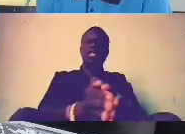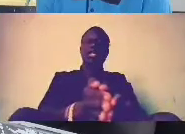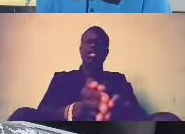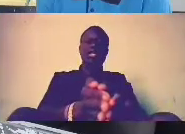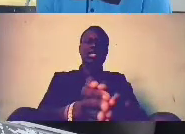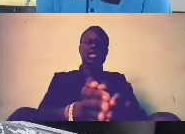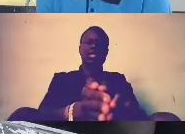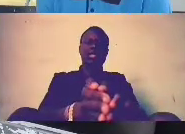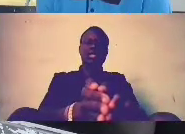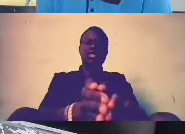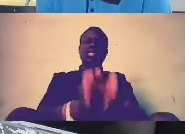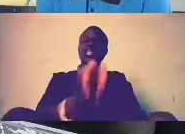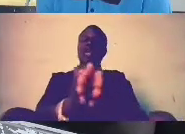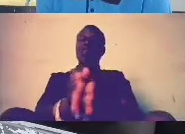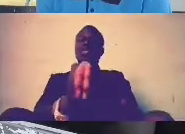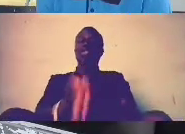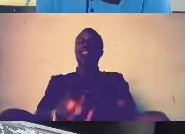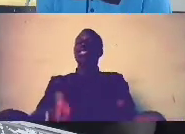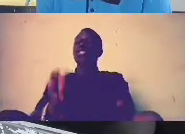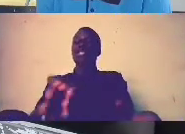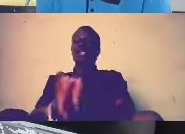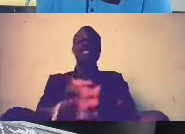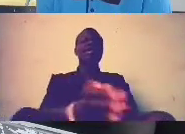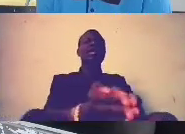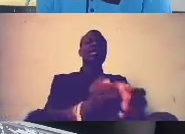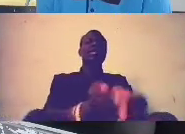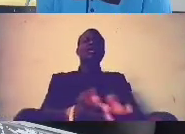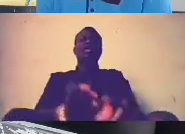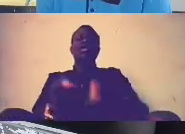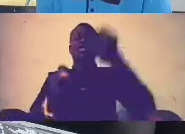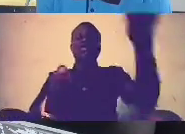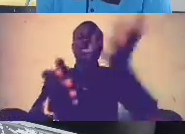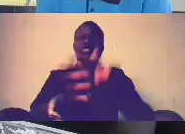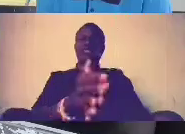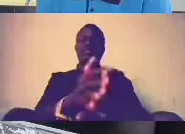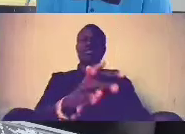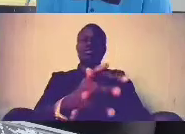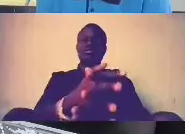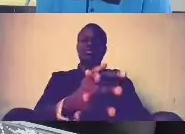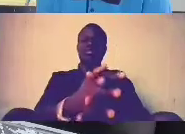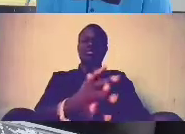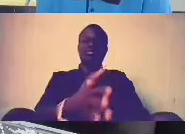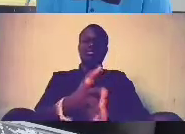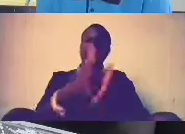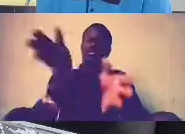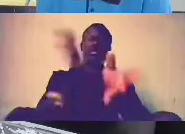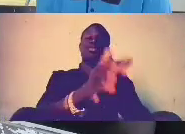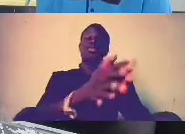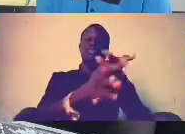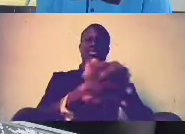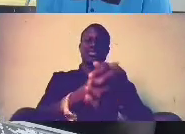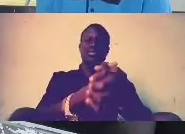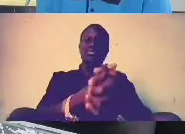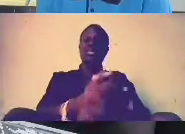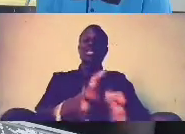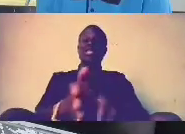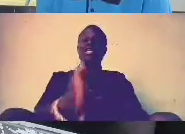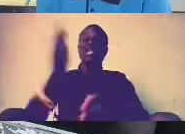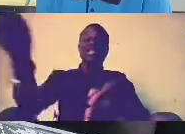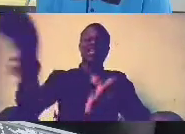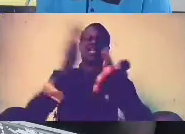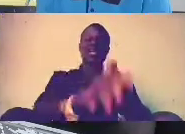réuni. Et là, maintenant, tu cesses le métier de masse,